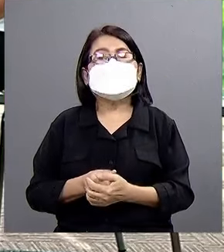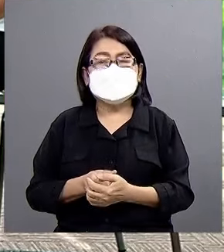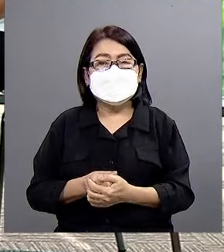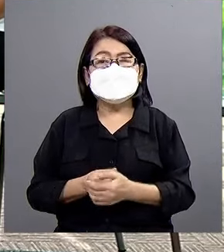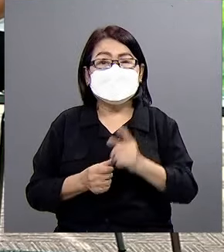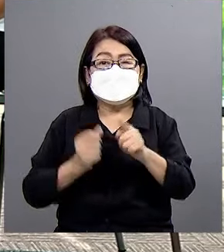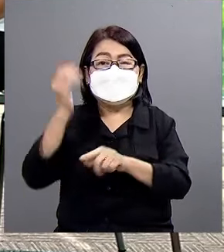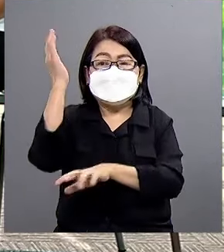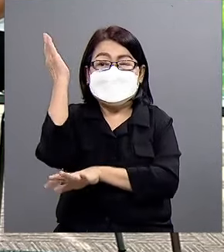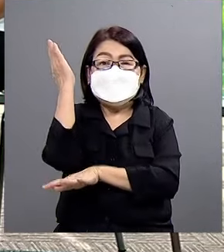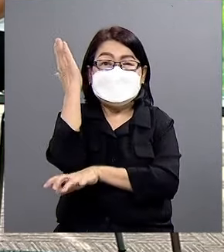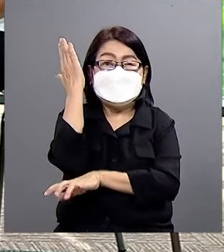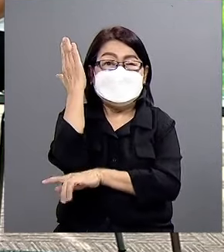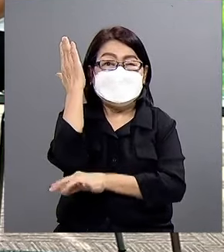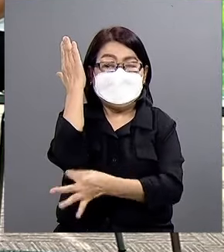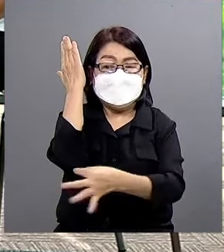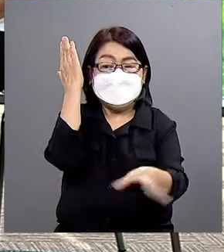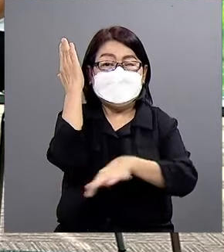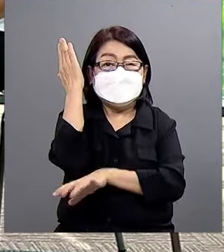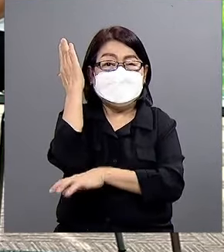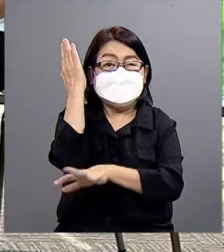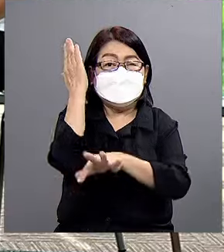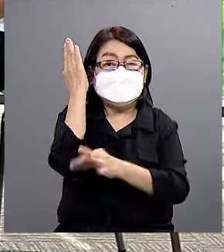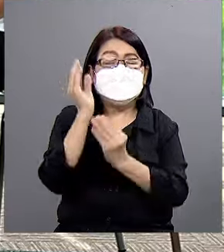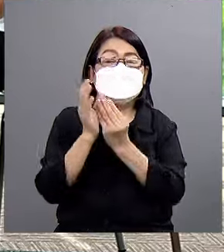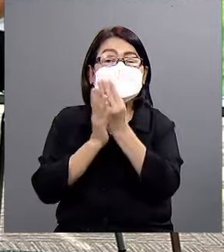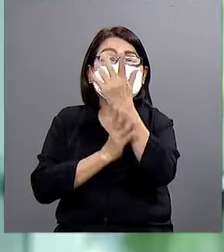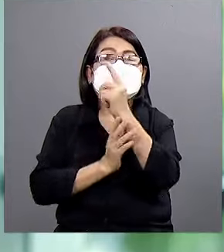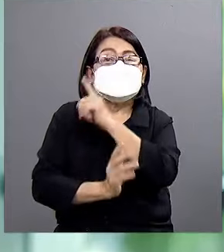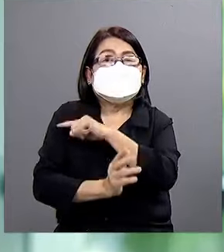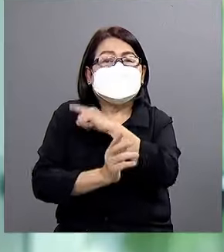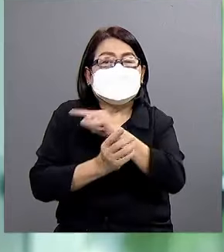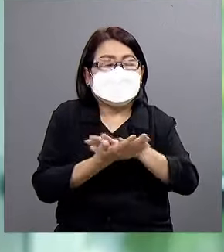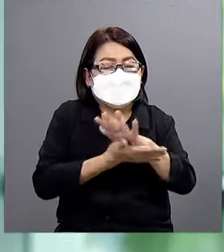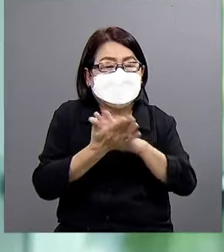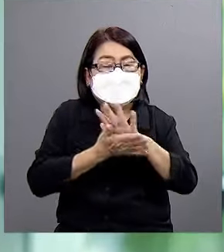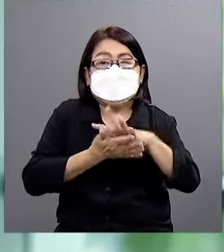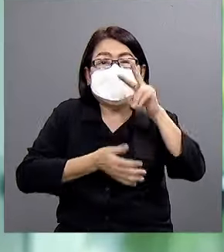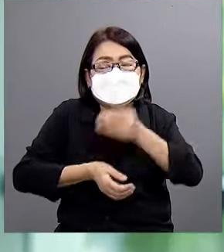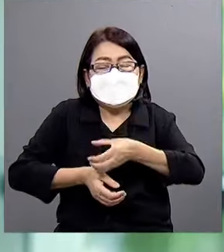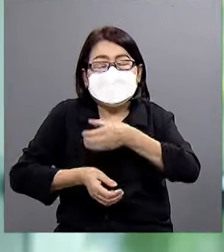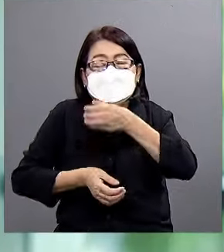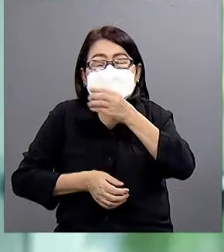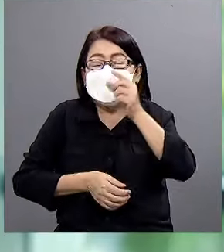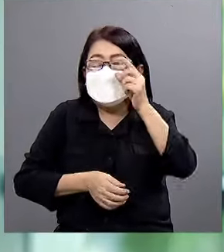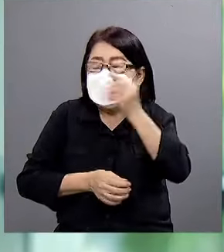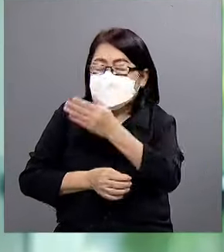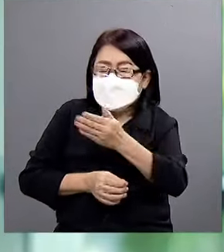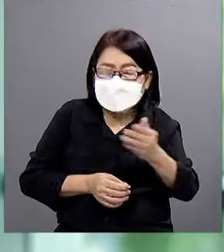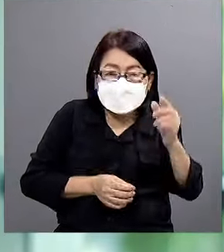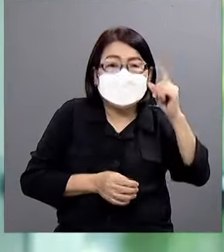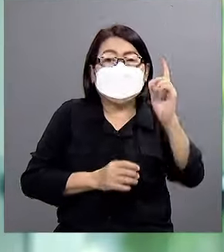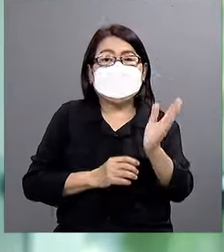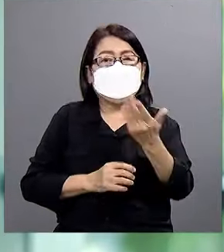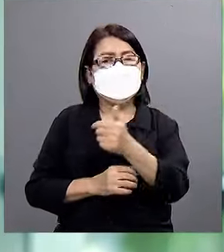กวดกับน้ำดื่มเนี่ยจะรู้สึกเลยว่าคืนนั้นหลับแบบแทบจะแป๊บเดียวถึงเช้าเลย โอ้ว้าวถือว่าเป็นเคล็ดลับที่ดีมากเลย